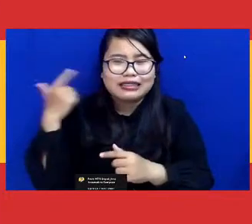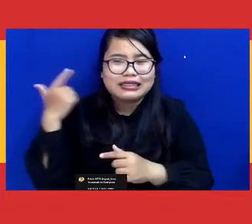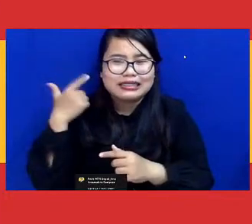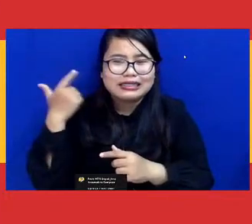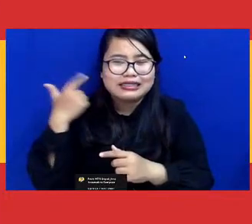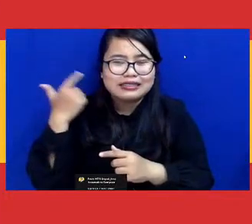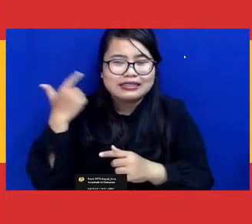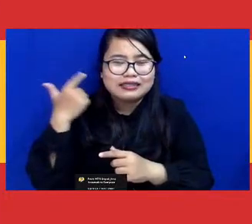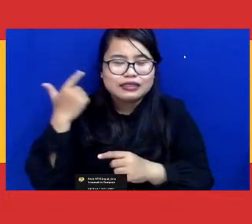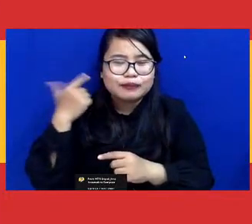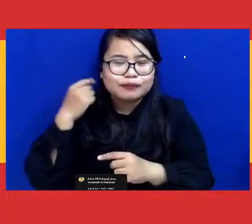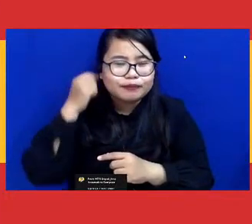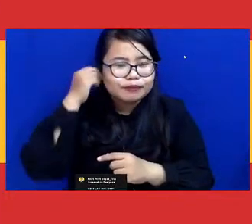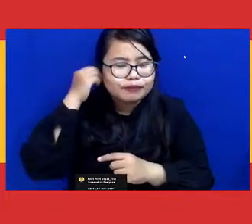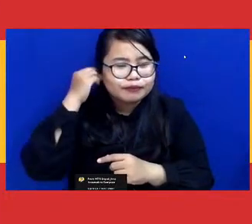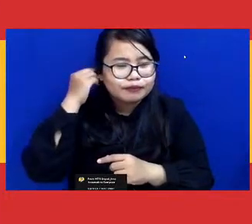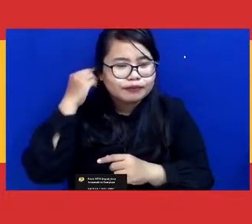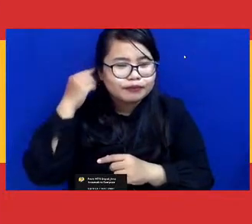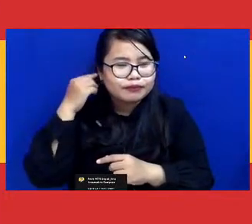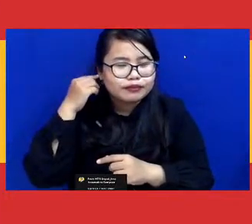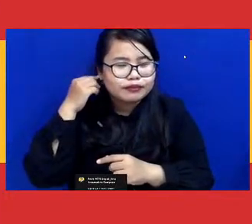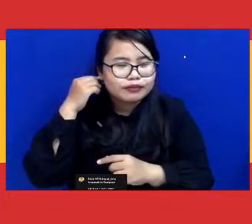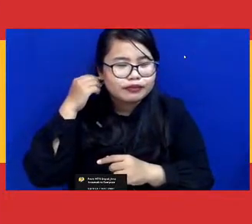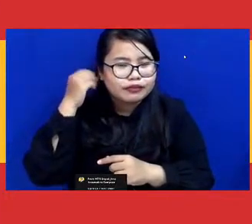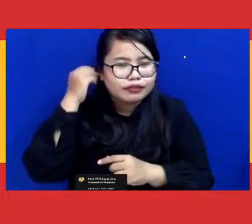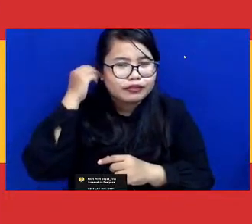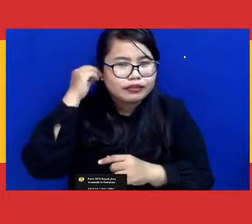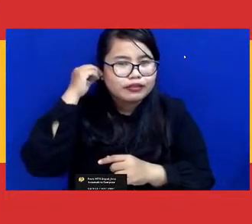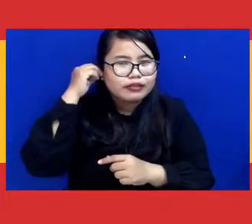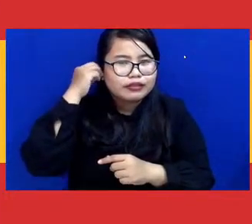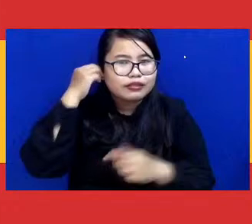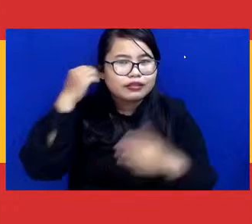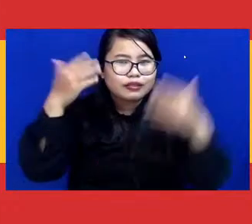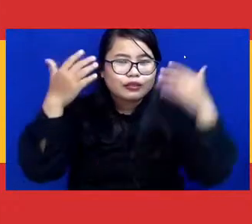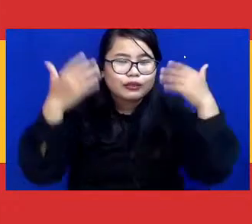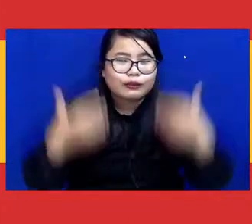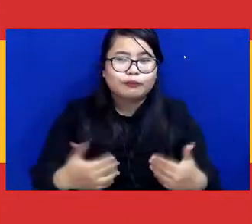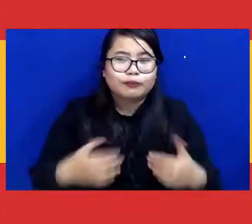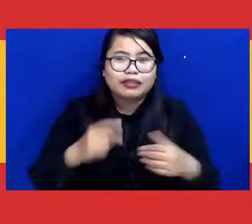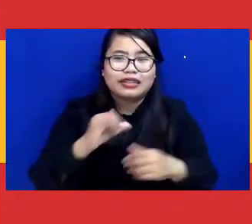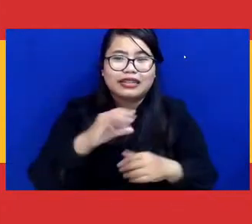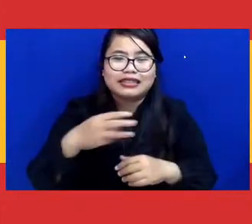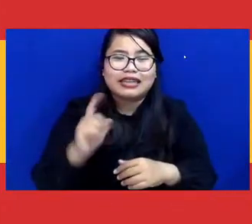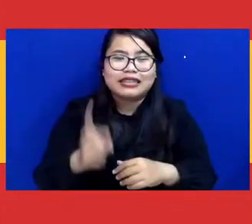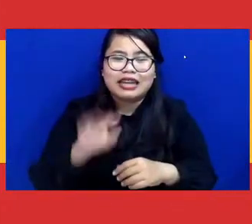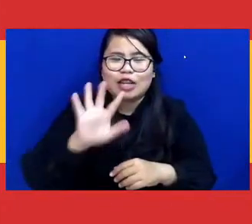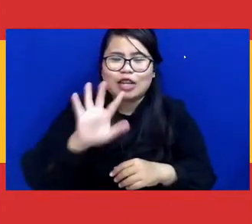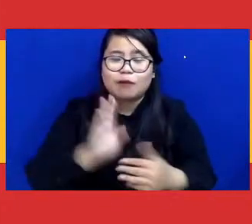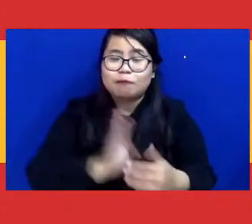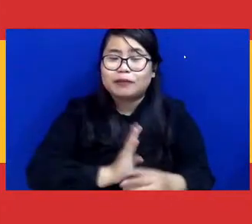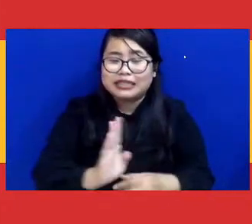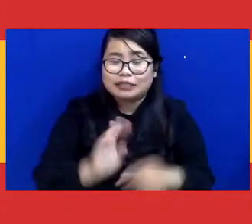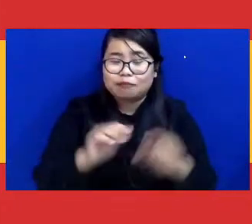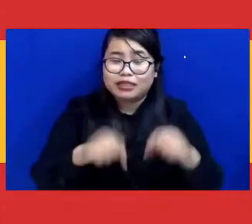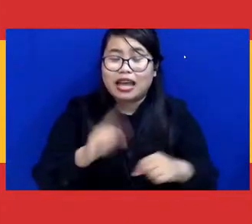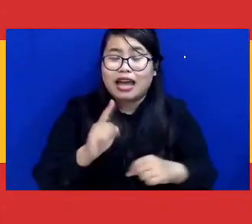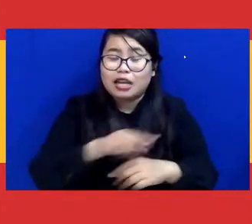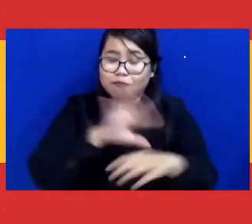Jadi human rights based approach itu sebenarnya adalah 5 prinsip ini. Ada